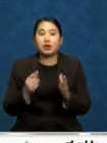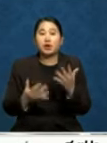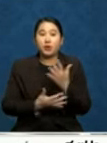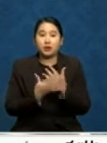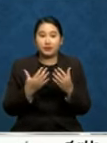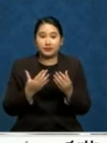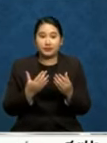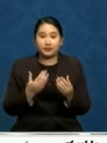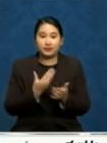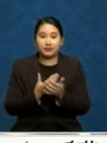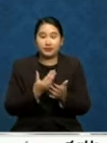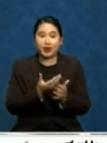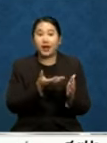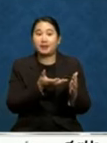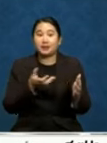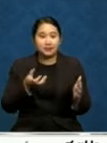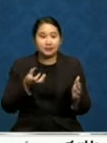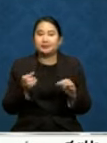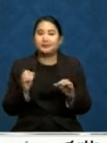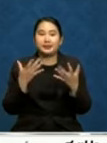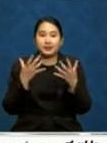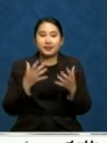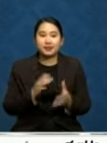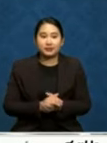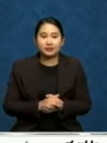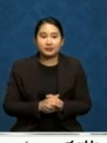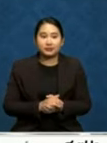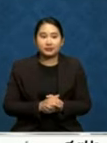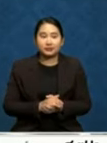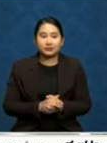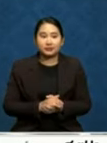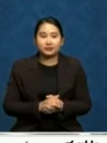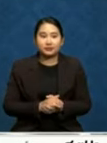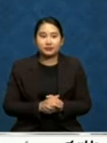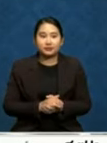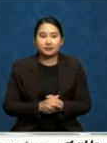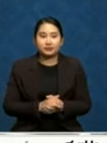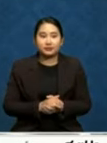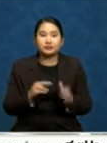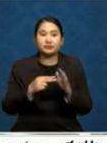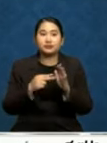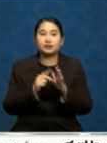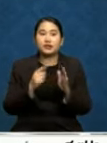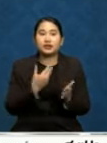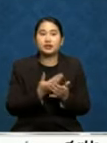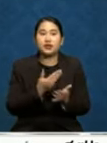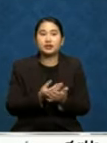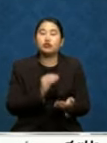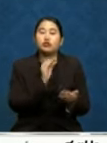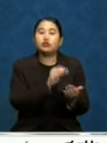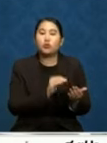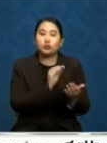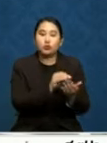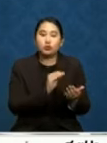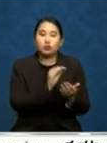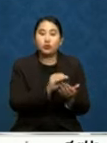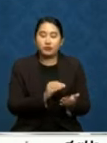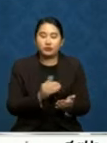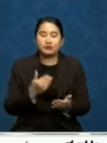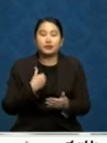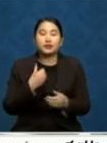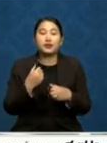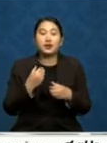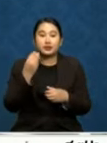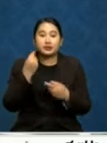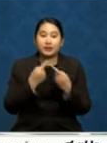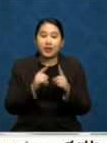สได้ใช้เงินจากกองทุนผู้เคยเป็นสมาชิกรัฐสภาเลยนั่นหมายความว่าเขาก็ส่งของเขาไปเรื่อยๆครับตรงนี้อยากที่